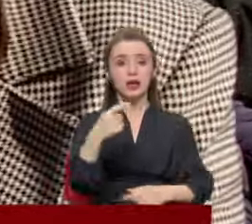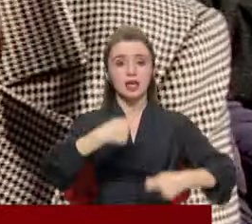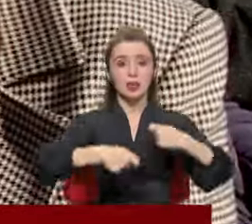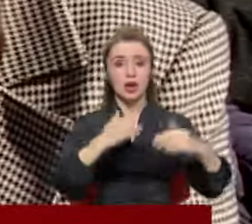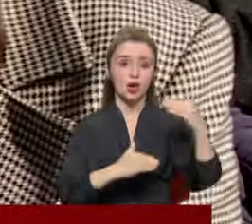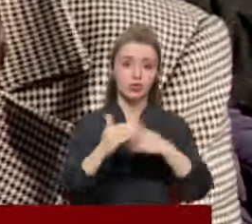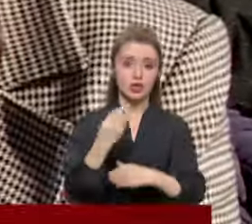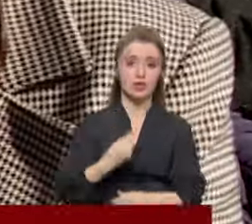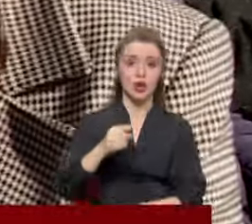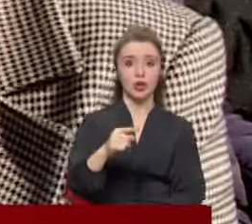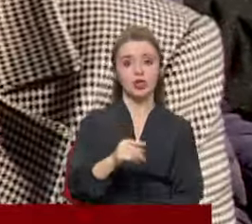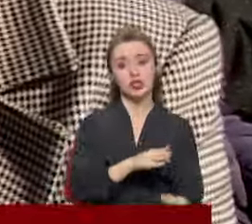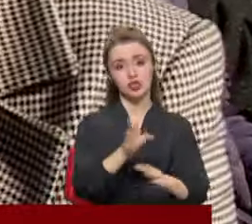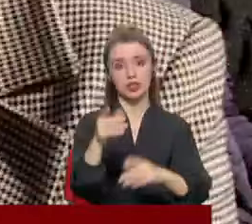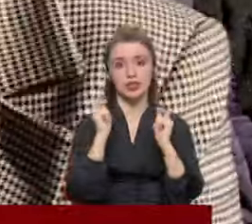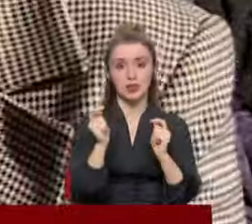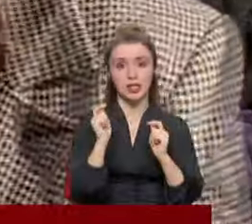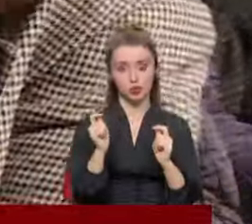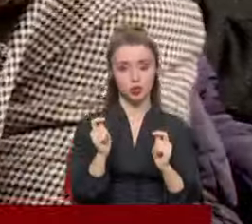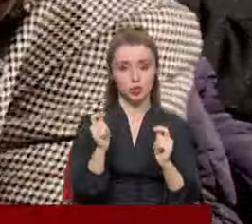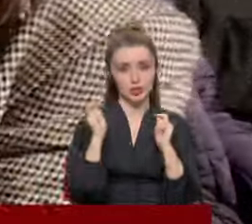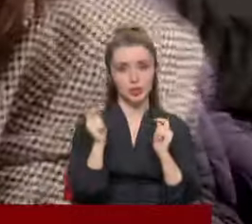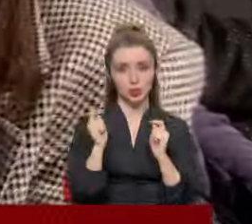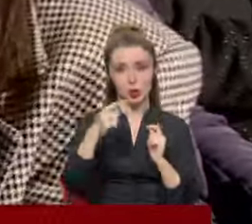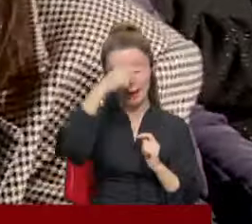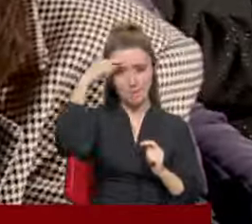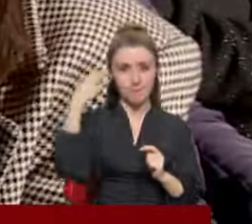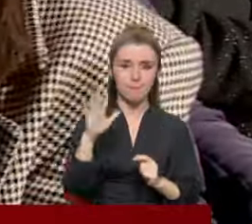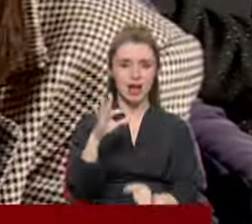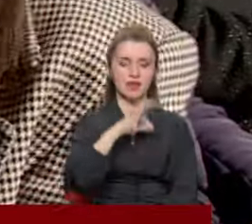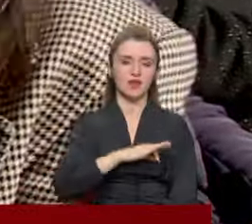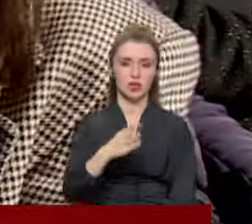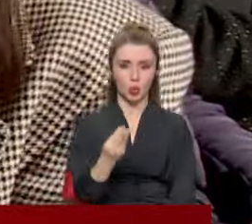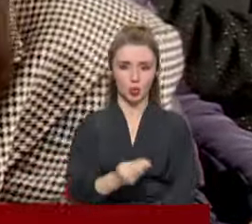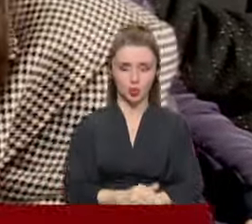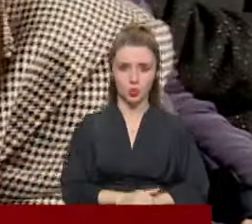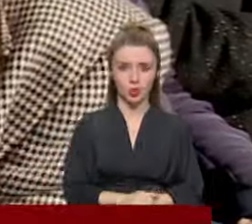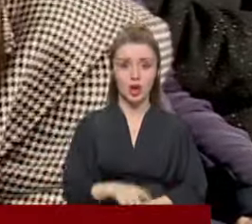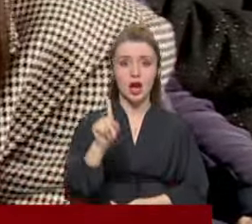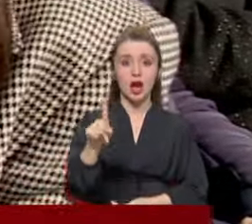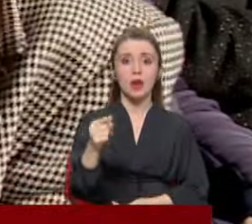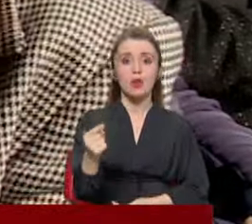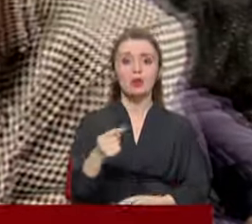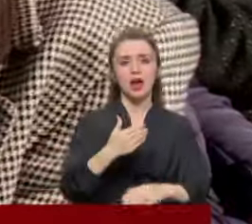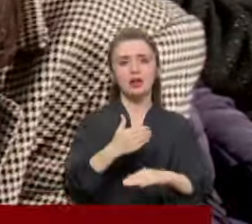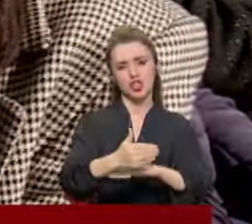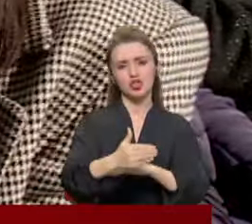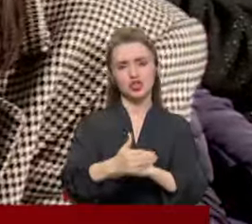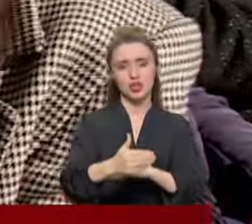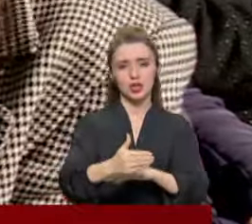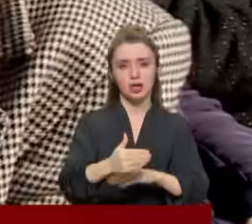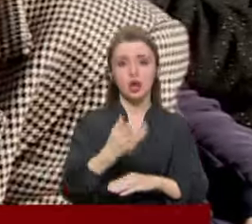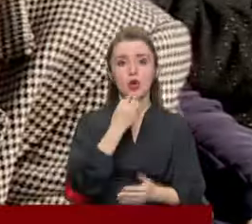yüksek verirse oraya geçeceğiz mecburi. Mecburi. Belki bir yaramıza merhem olur. Ama o da geçici tabii. Şu